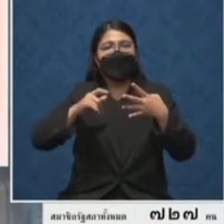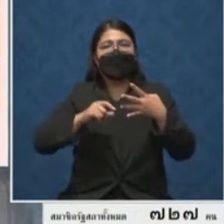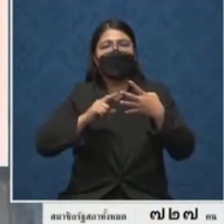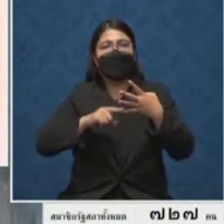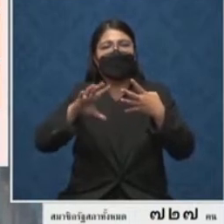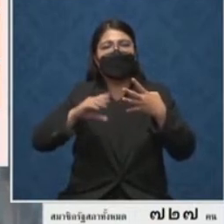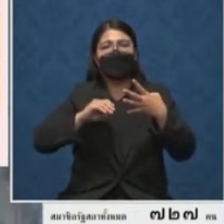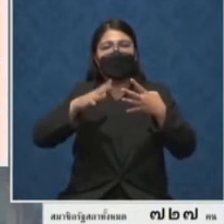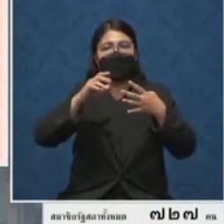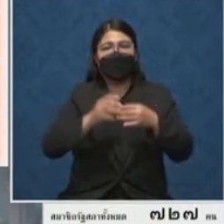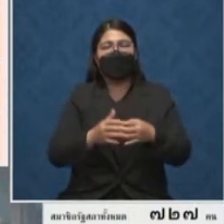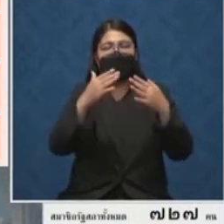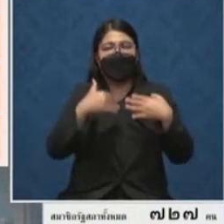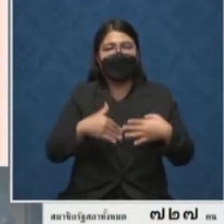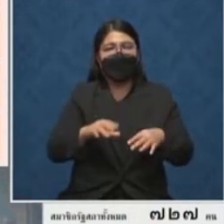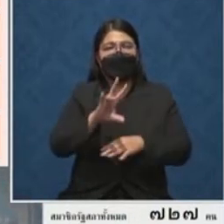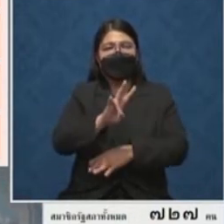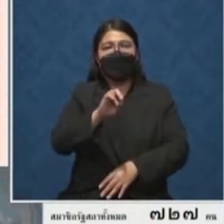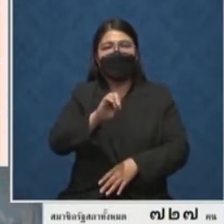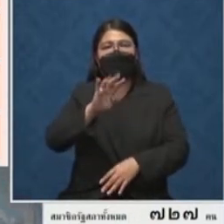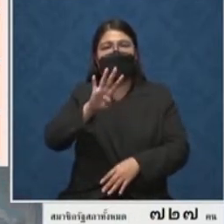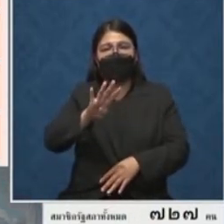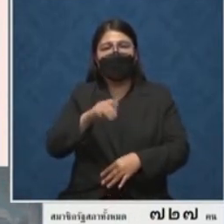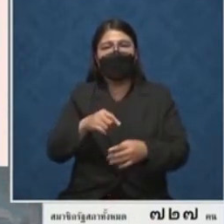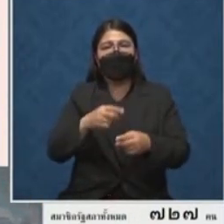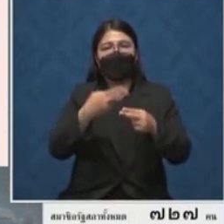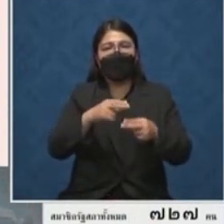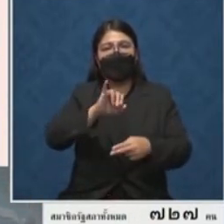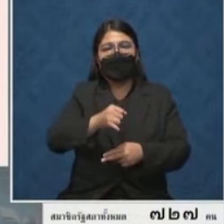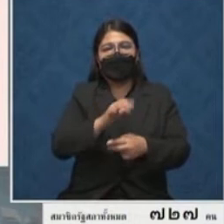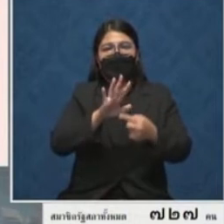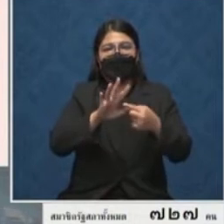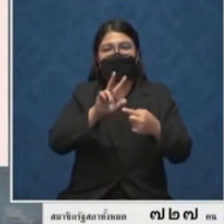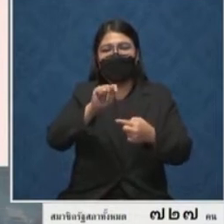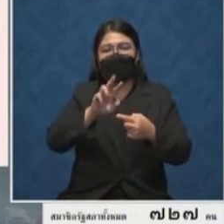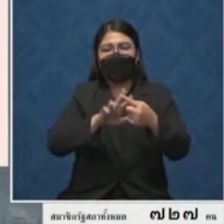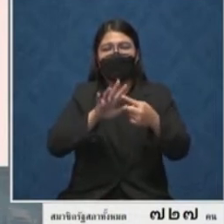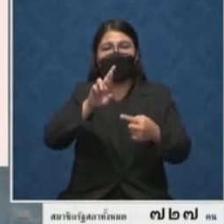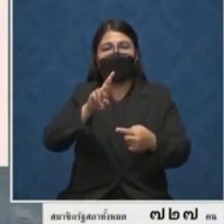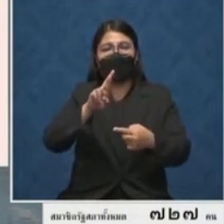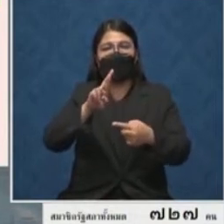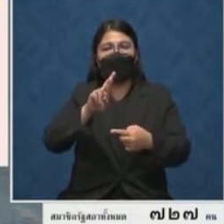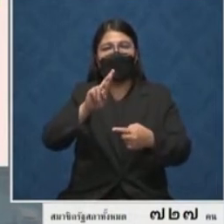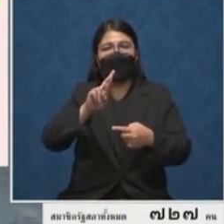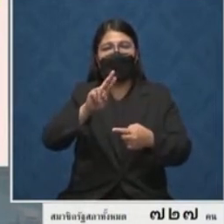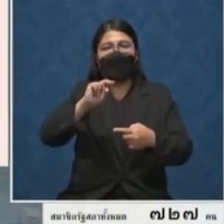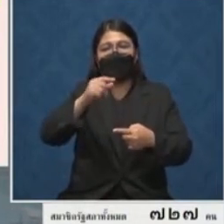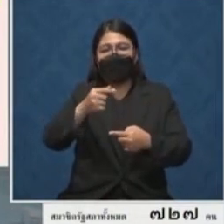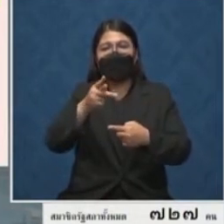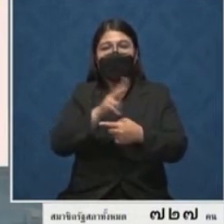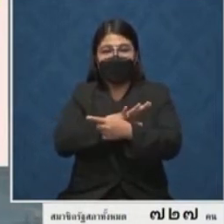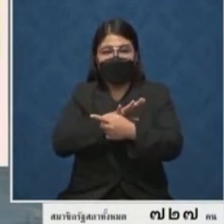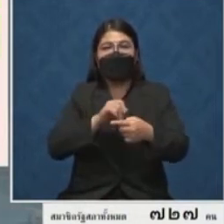ไม่รับหลักการครับ 74นายจตุรงค์เพ็งนรพัฒน ์1รับหลักการ2รับหลัก